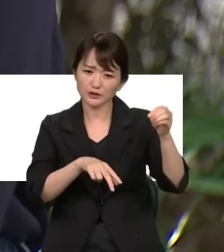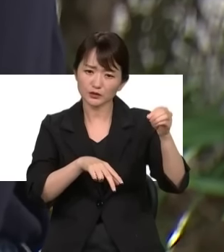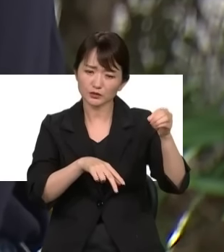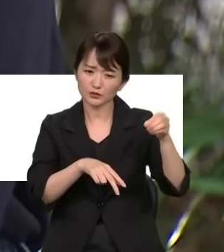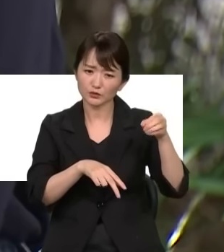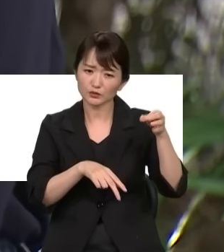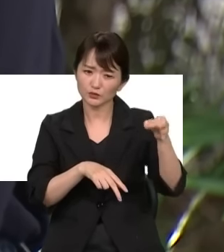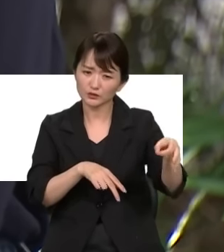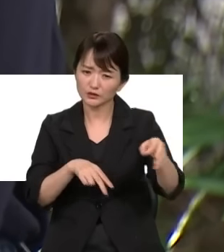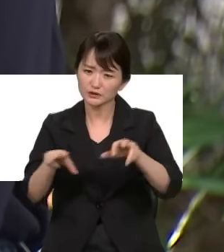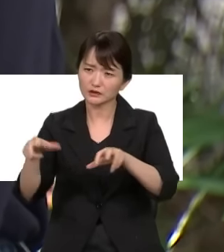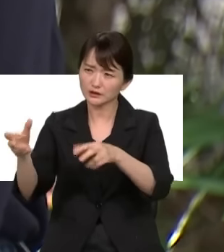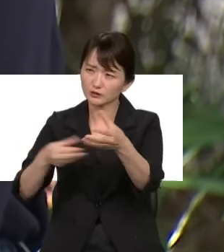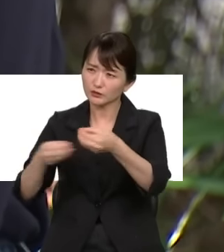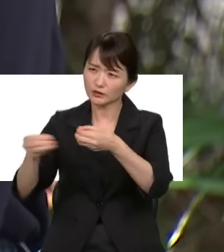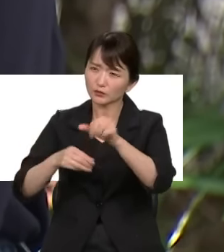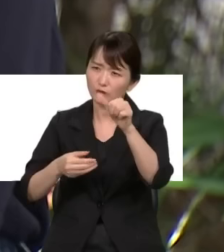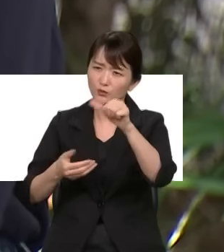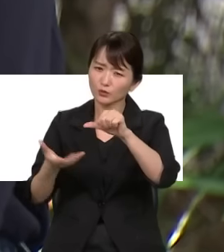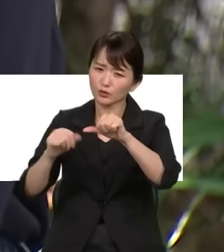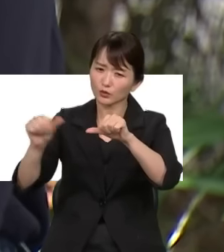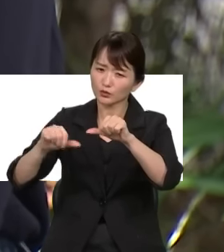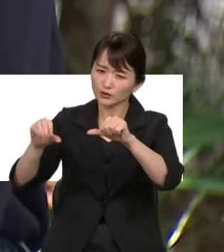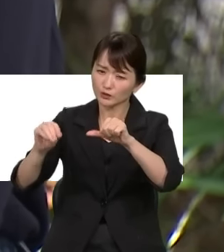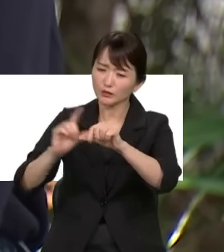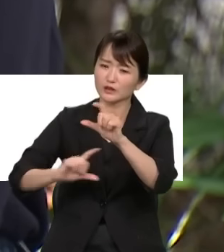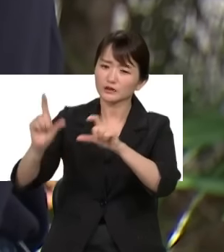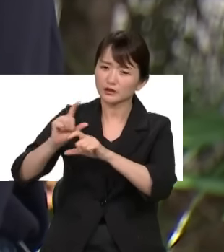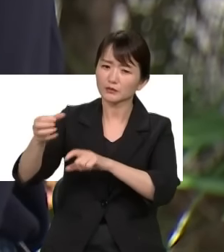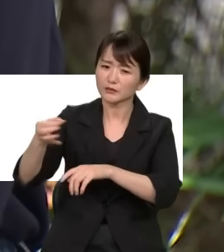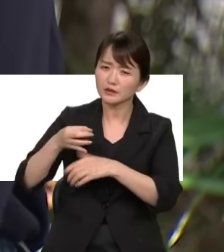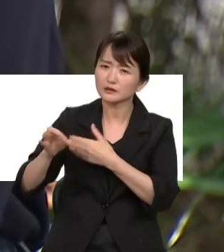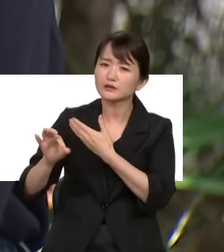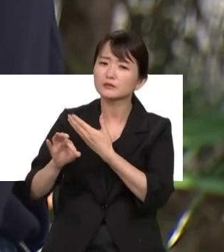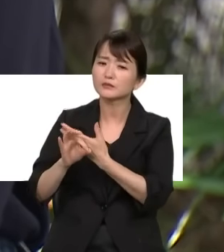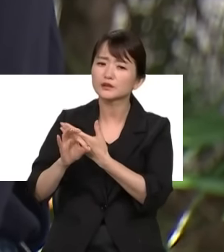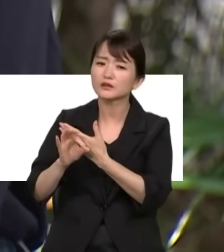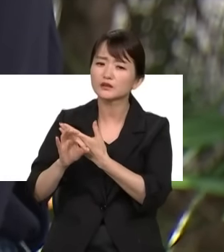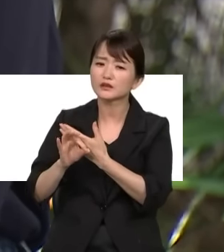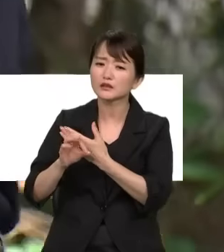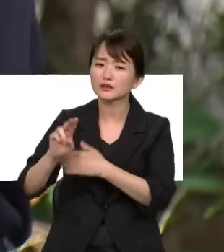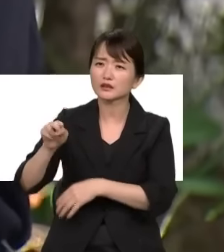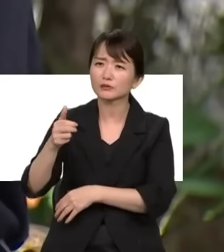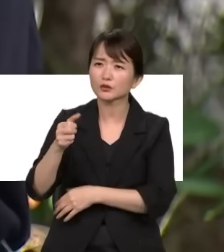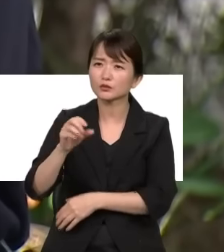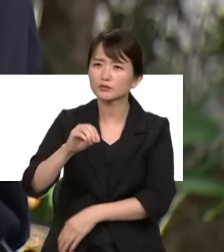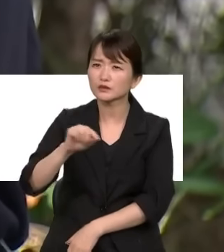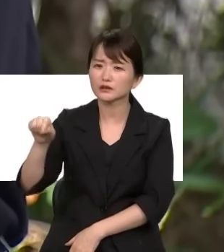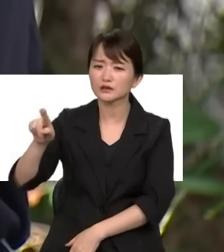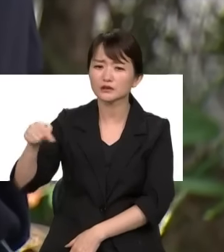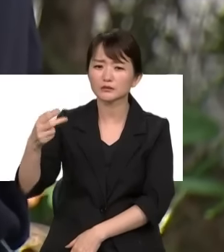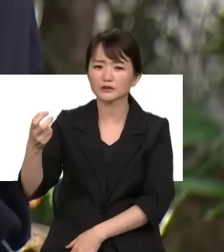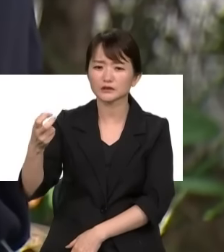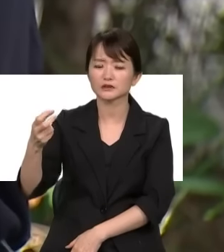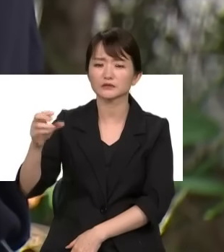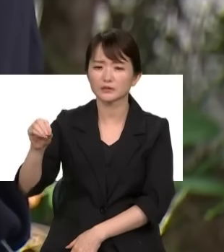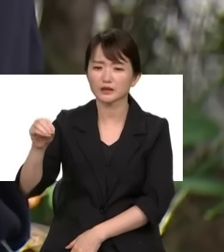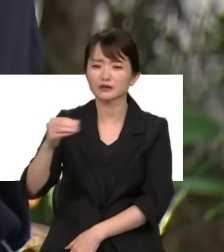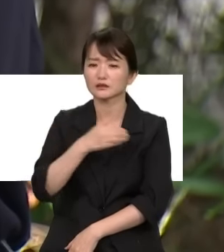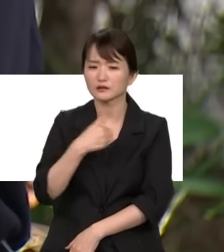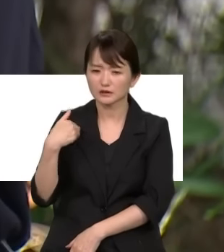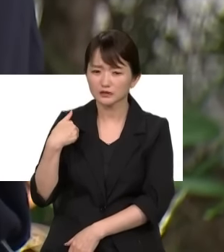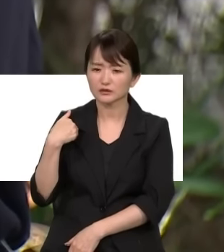5억 5천이나 조금 더 이상을 받으려면 아마도 250에서 270만 원 선